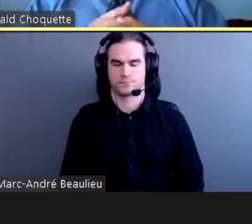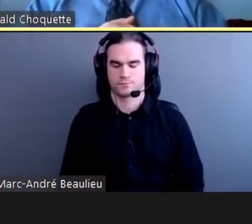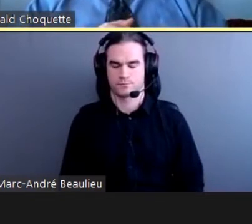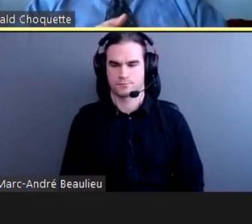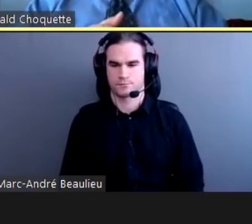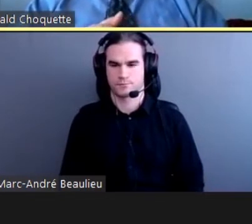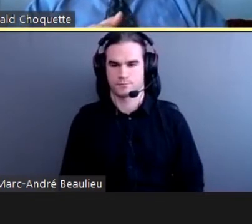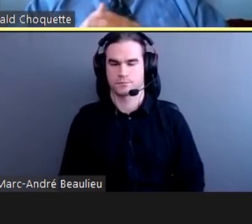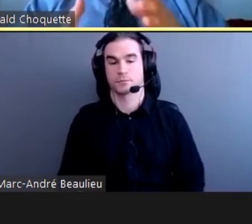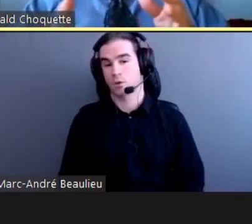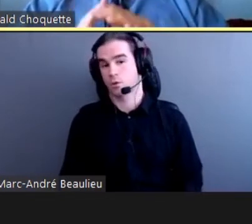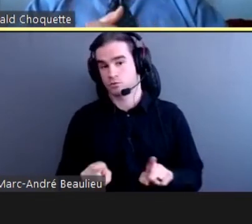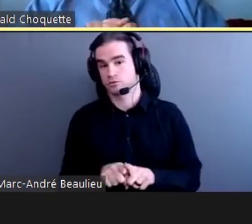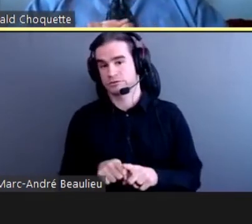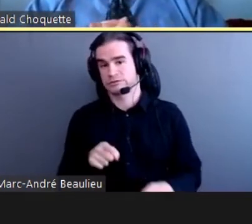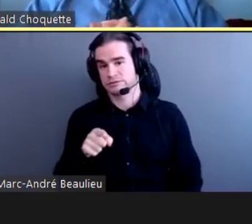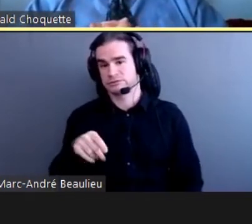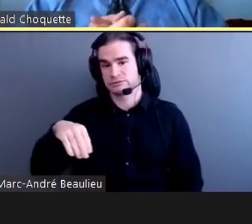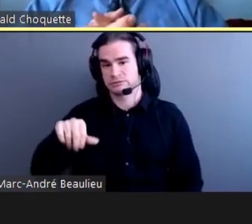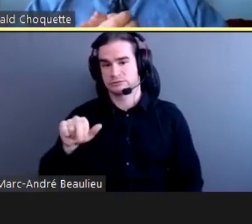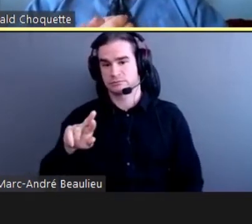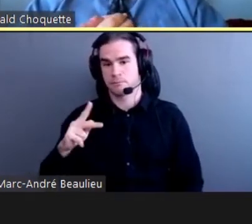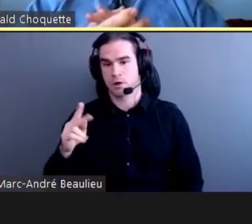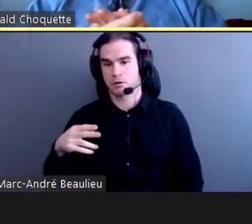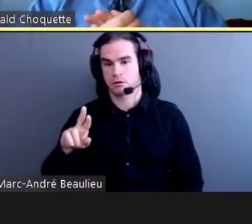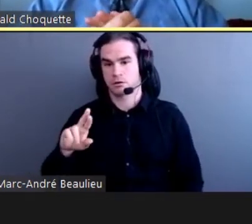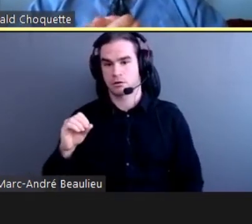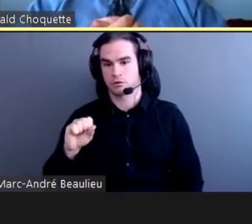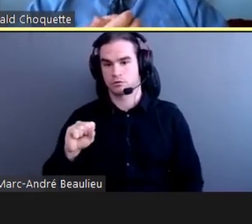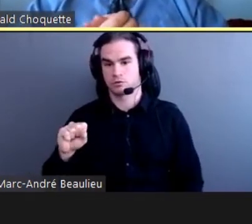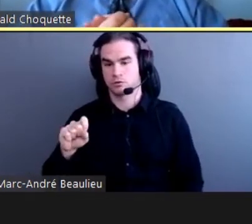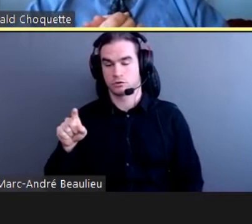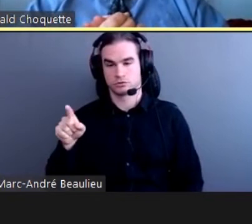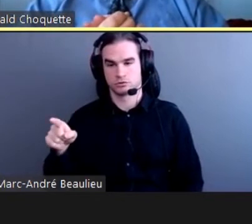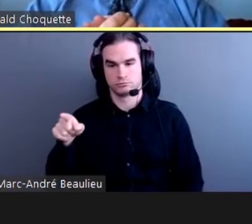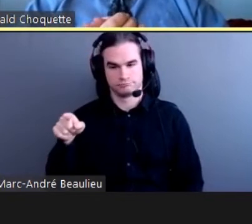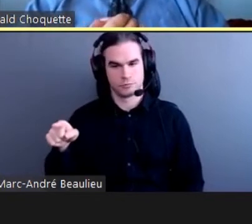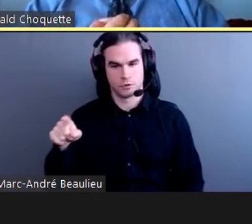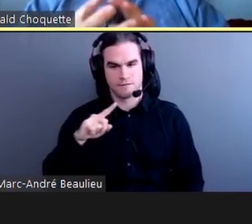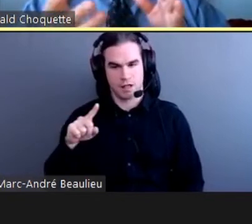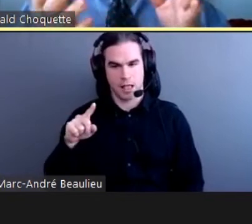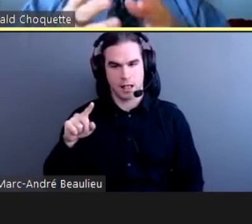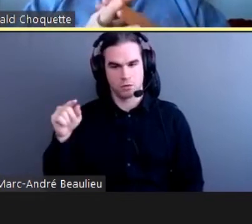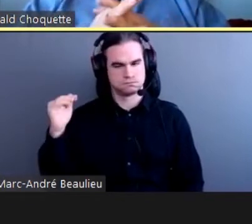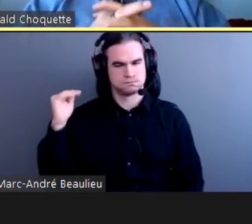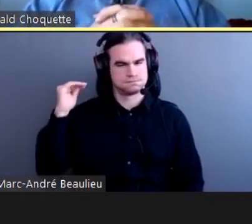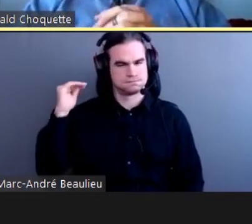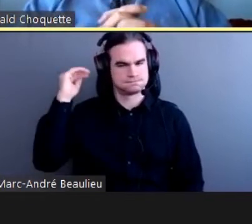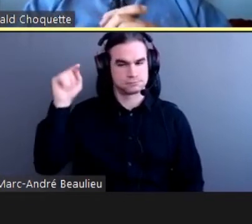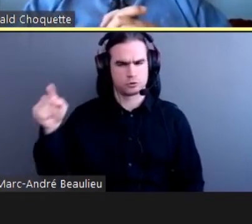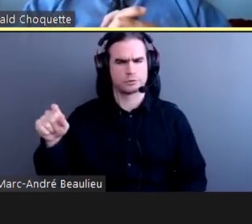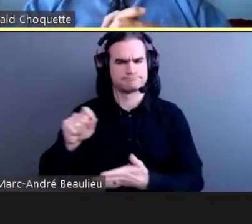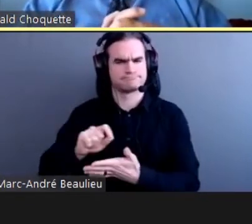Puis aussi, ben, ça, c'est Mark Ross, c'est un de mes idoles dans mon domaine. Une fois, il a